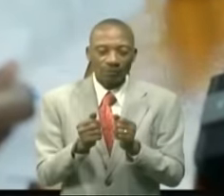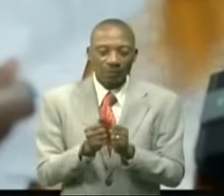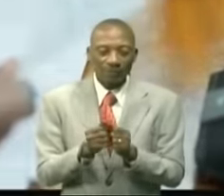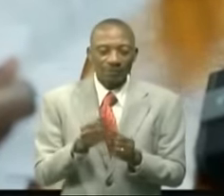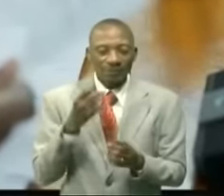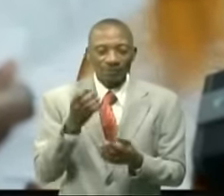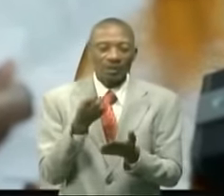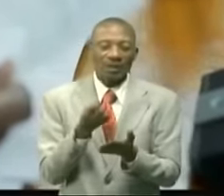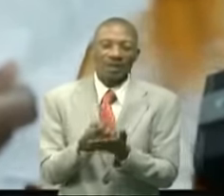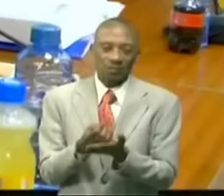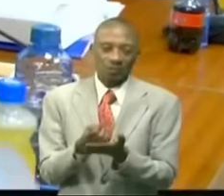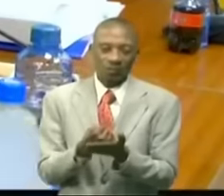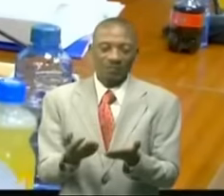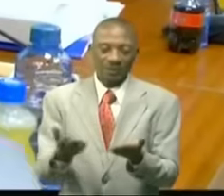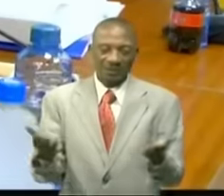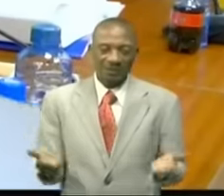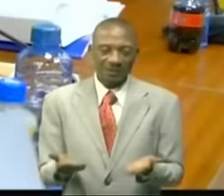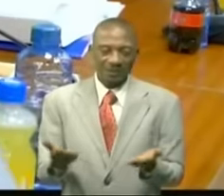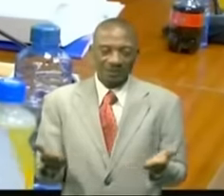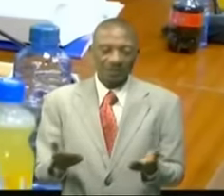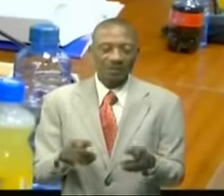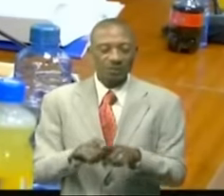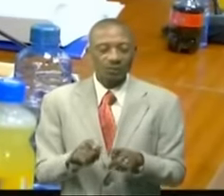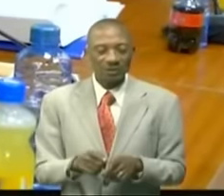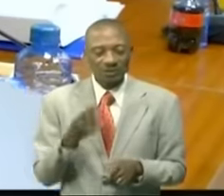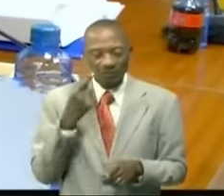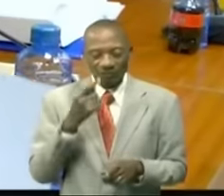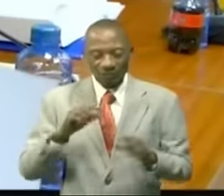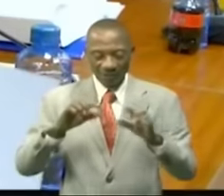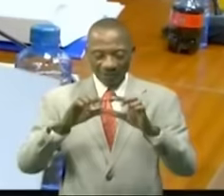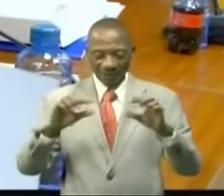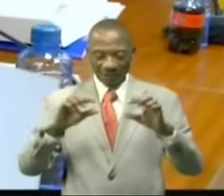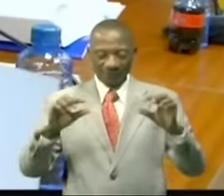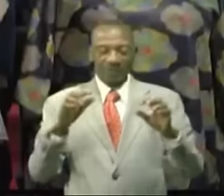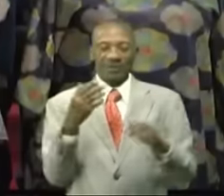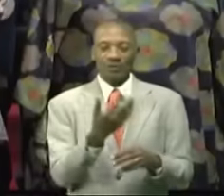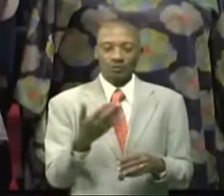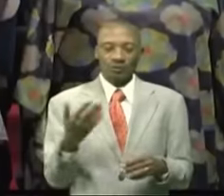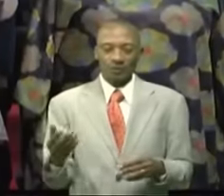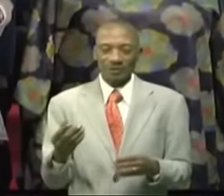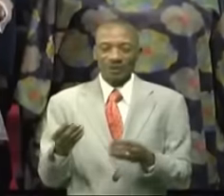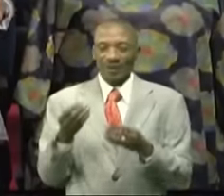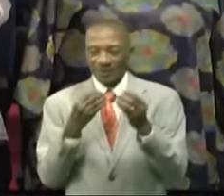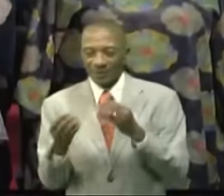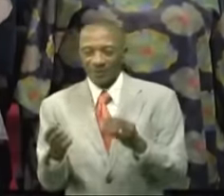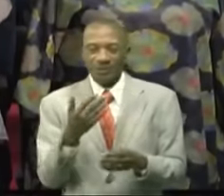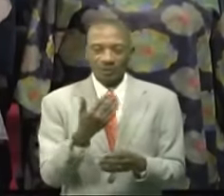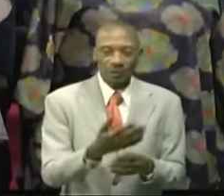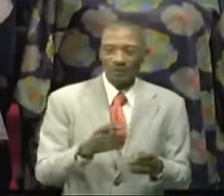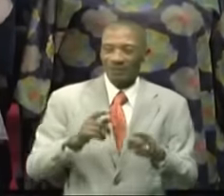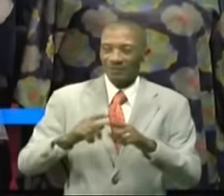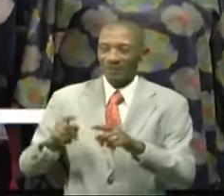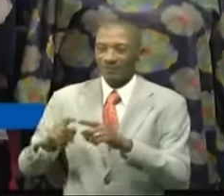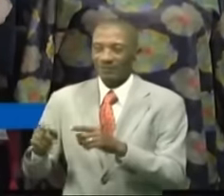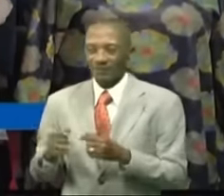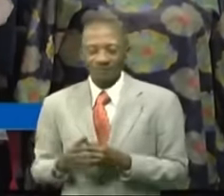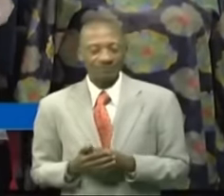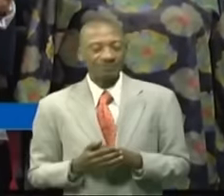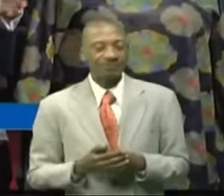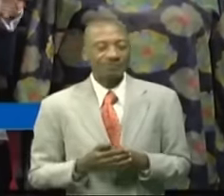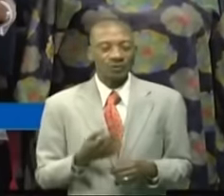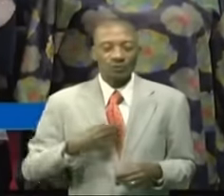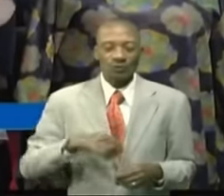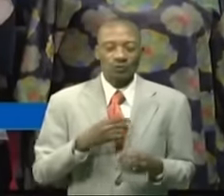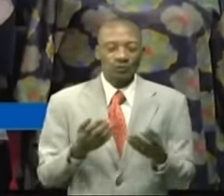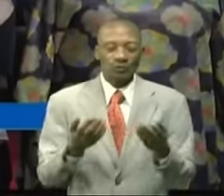la réduction des prix des denrées de première nécessité. Nous avons un seul objectif, c'est de stabiliser le franc congolais